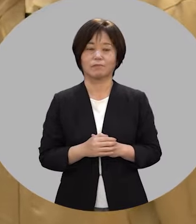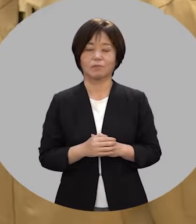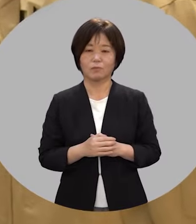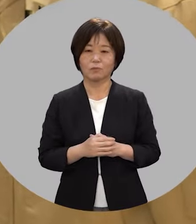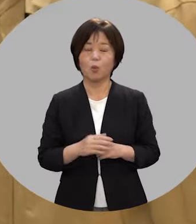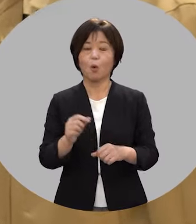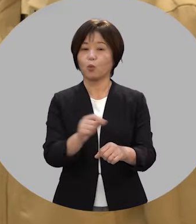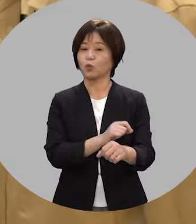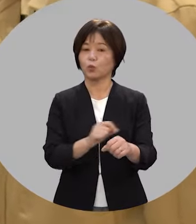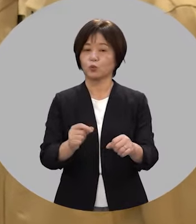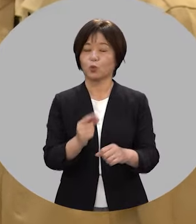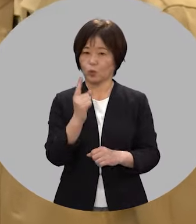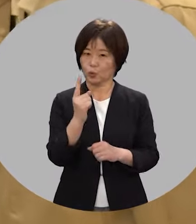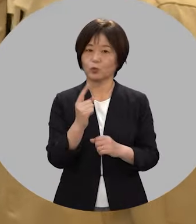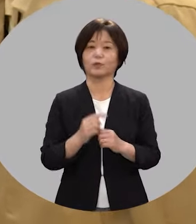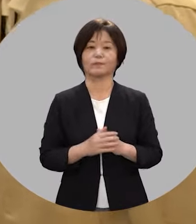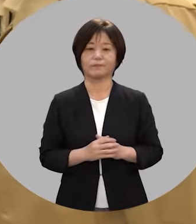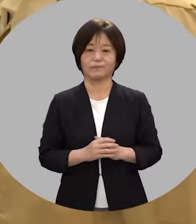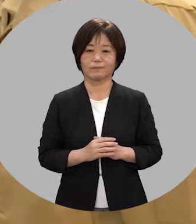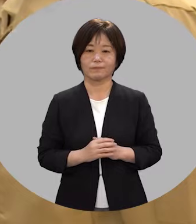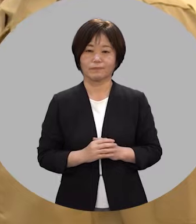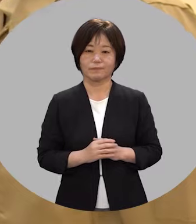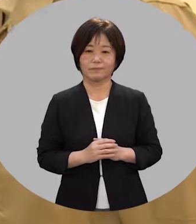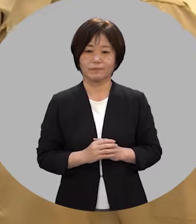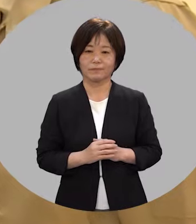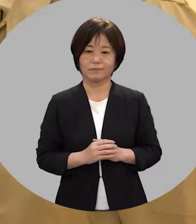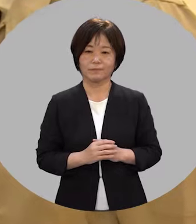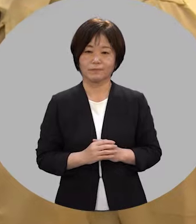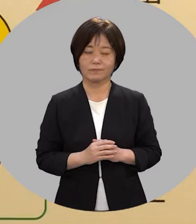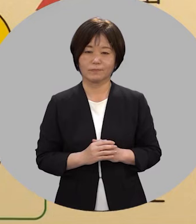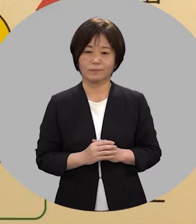ですね。それは始まったのが大きな特徴となります。